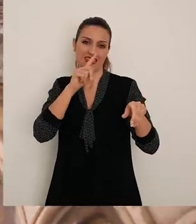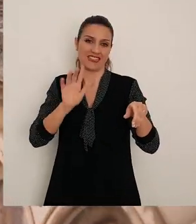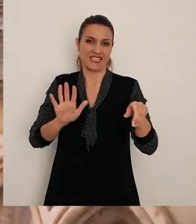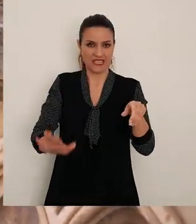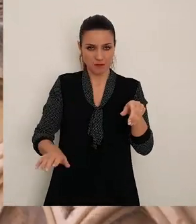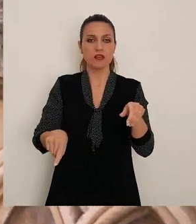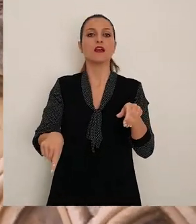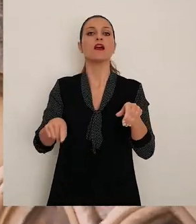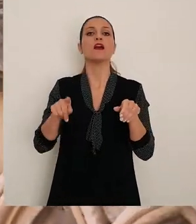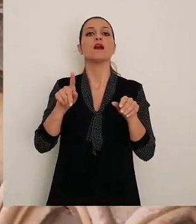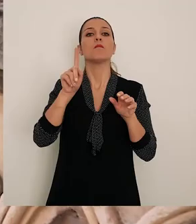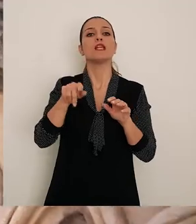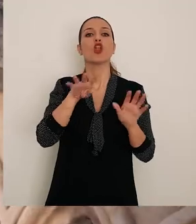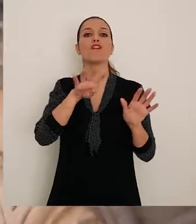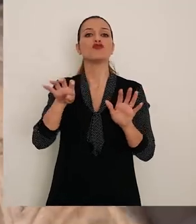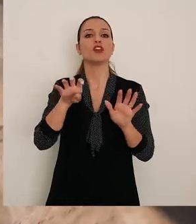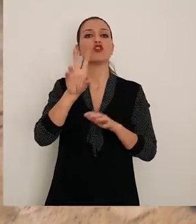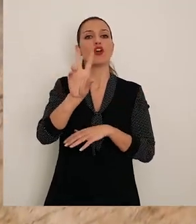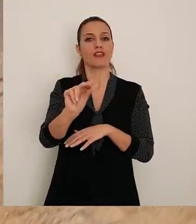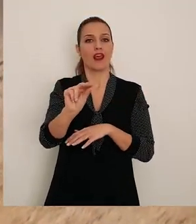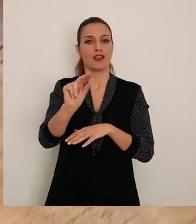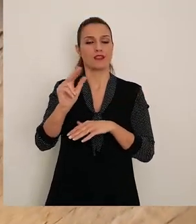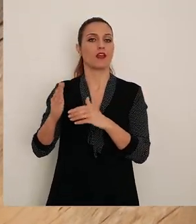anni 30 del 1900.